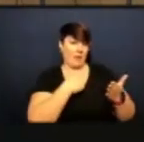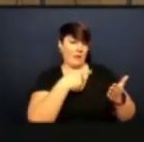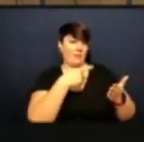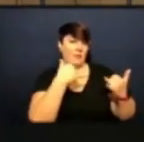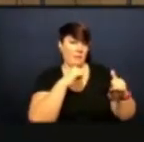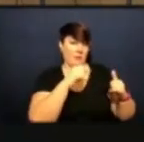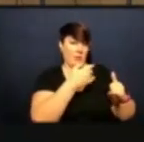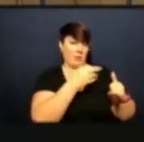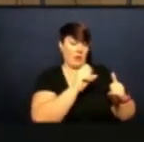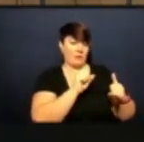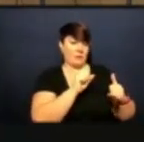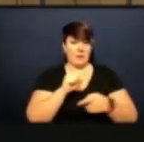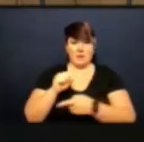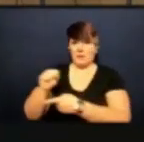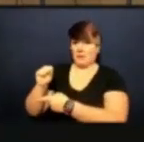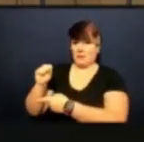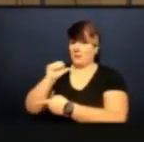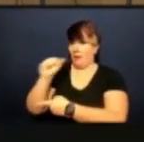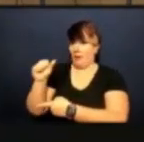Kwa mfano,